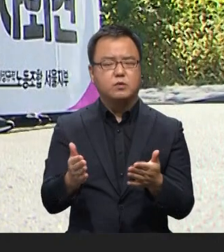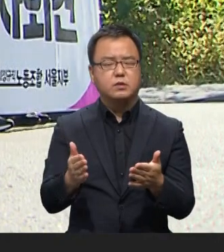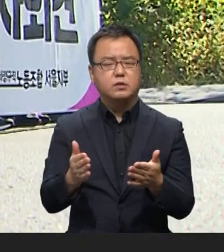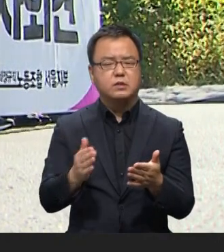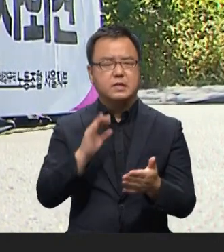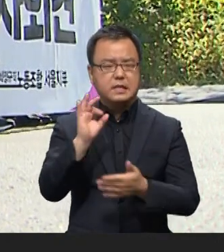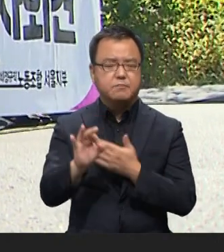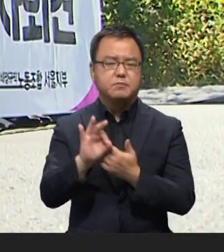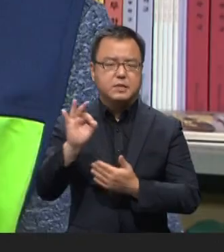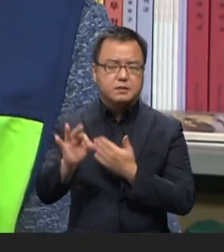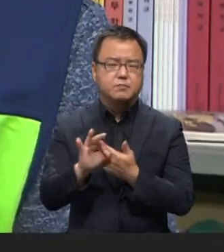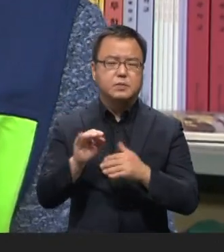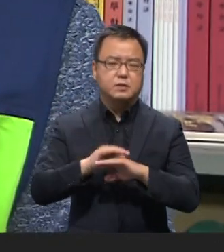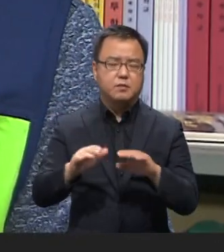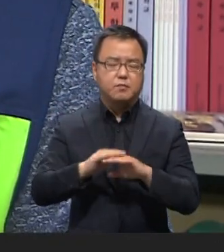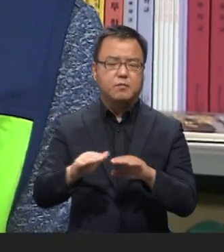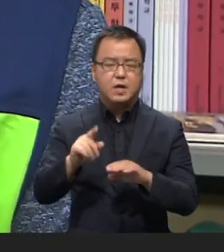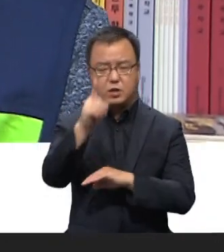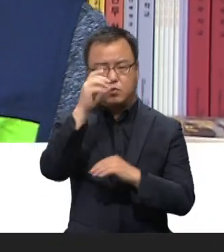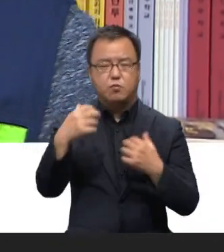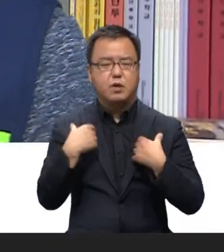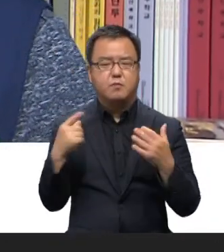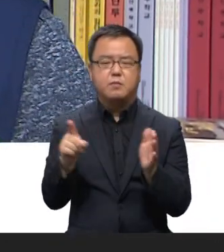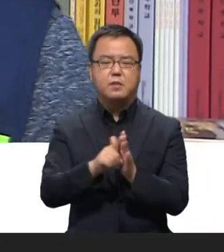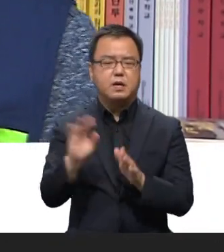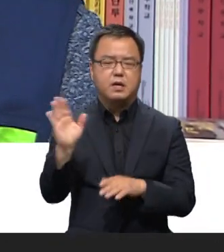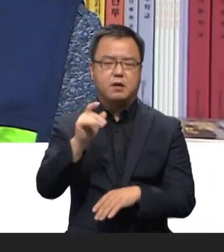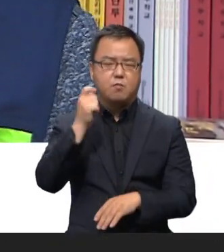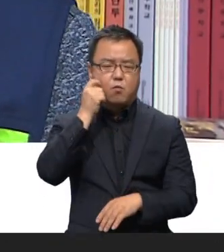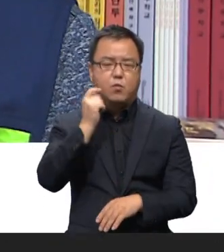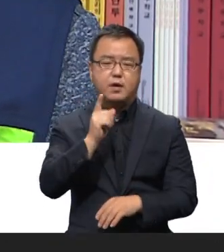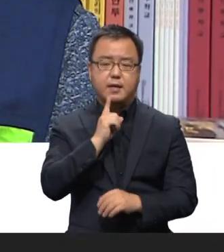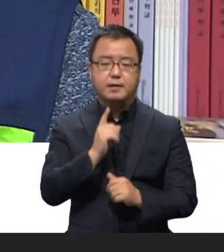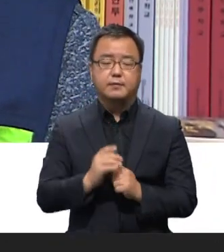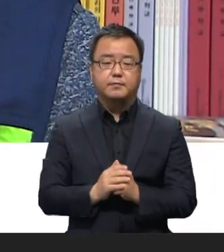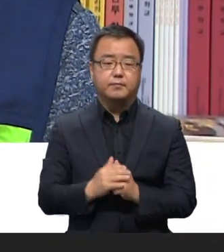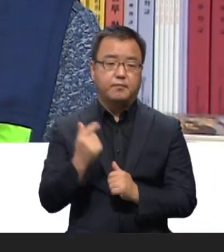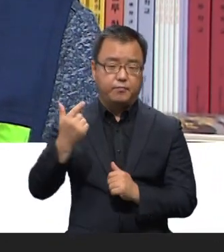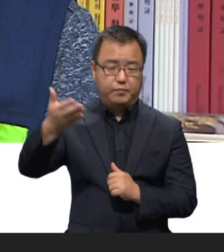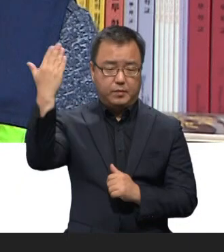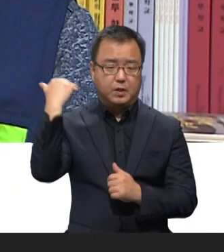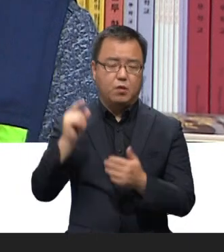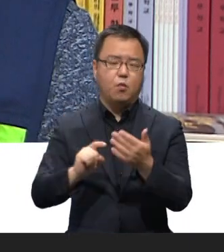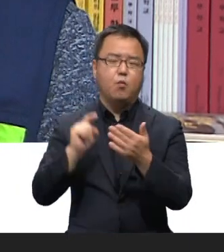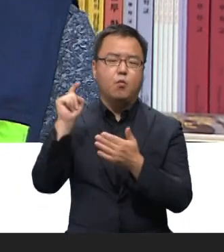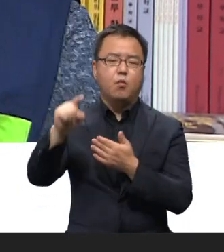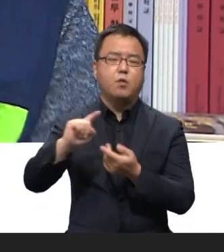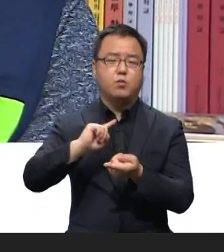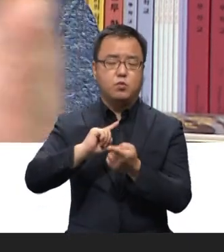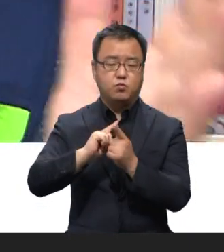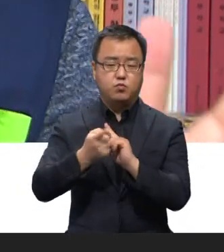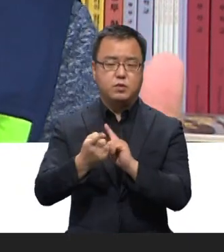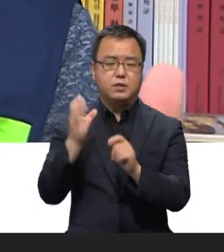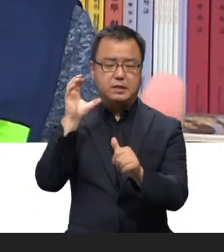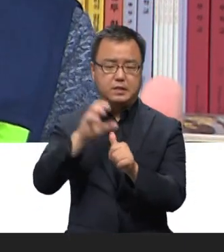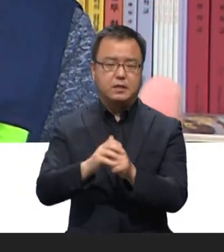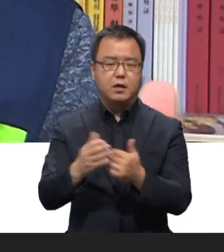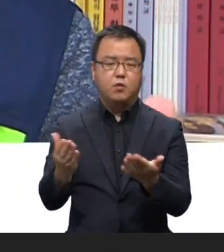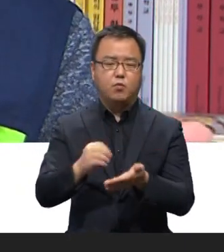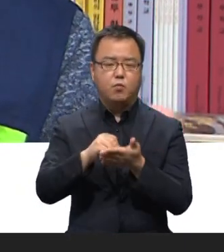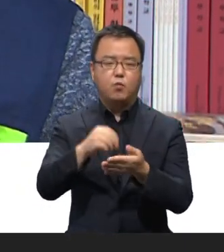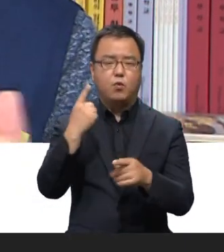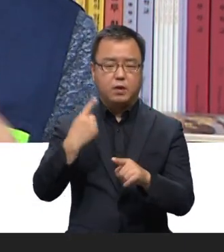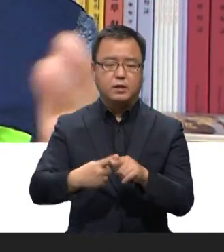못하게 딴 겁니다 과거에도 어 외부 위탁 방식의 고용 이따가 아